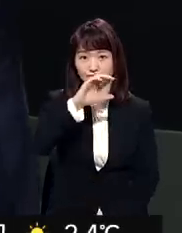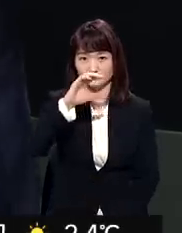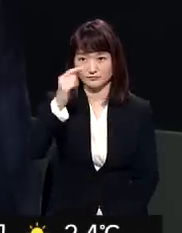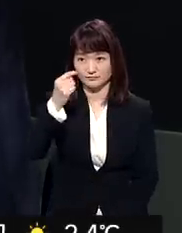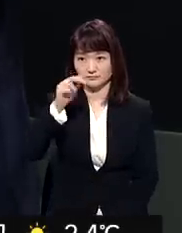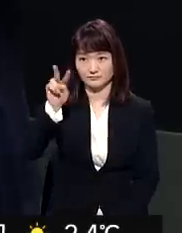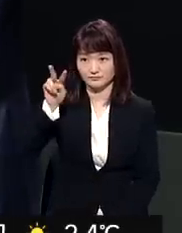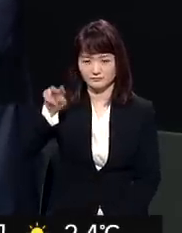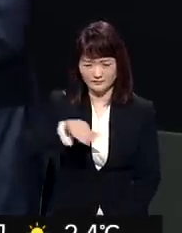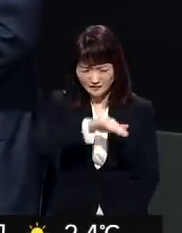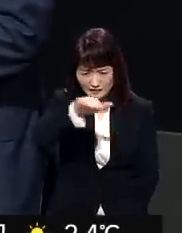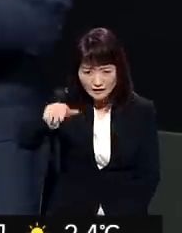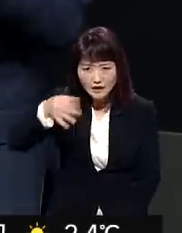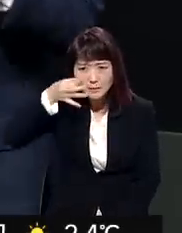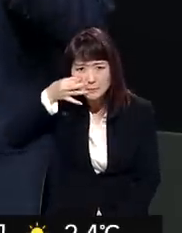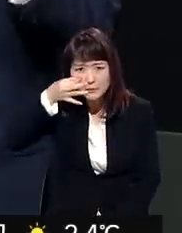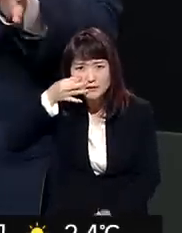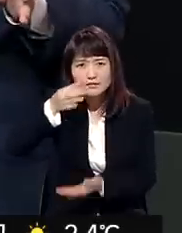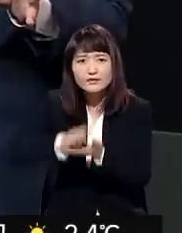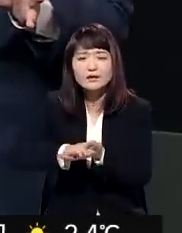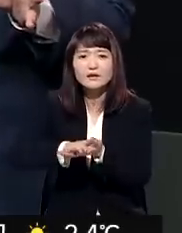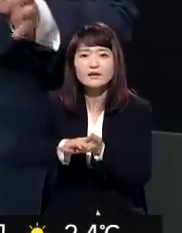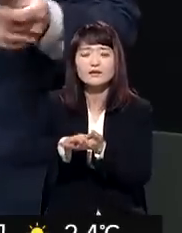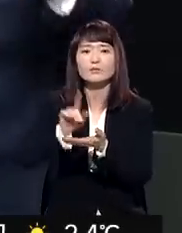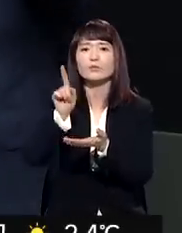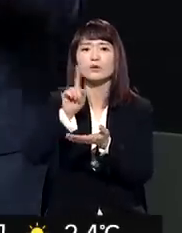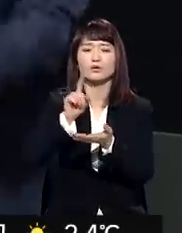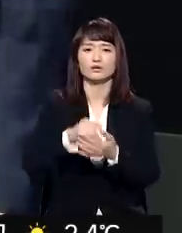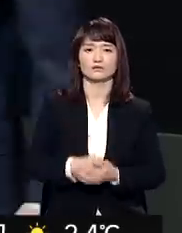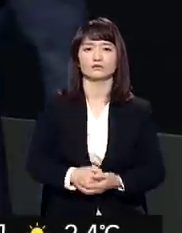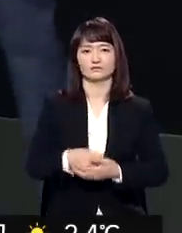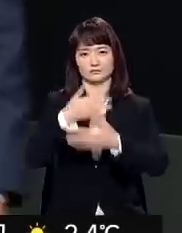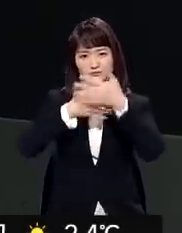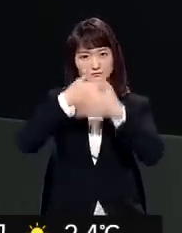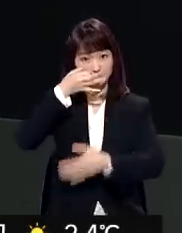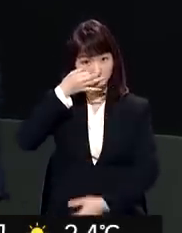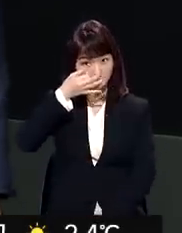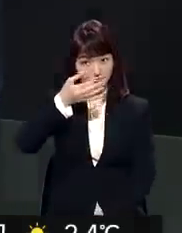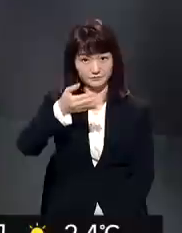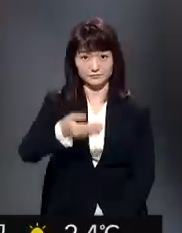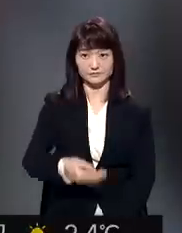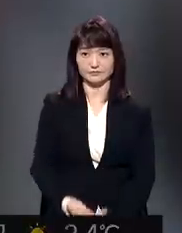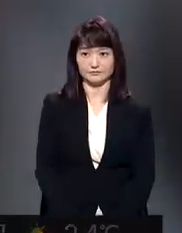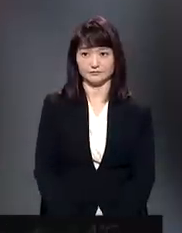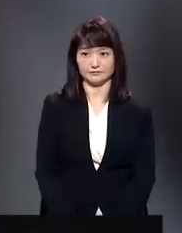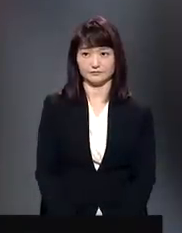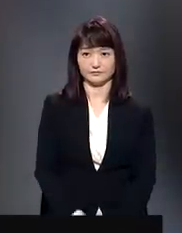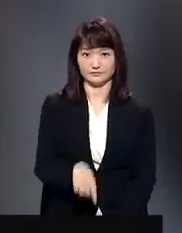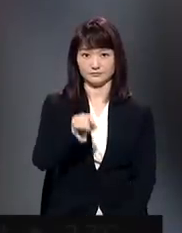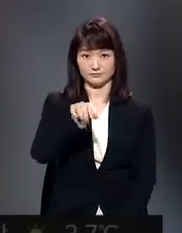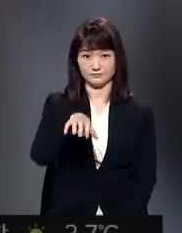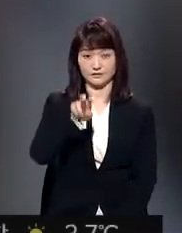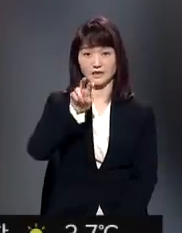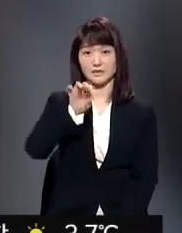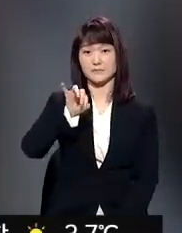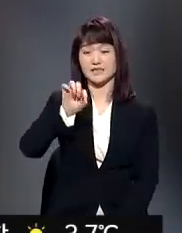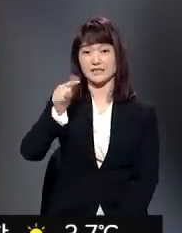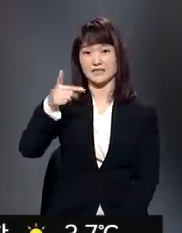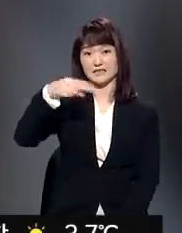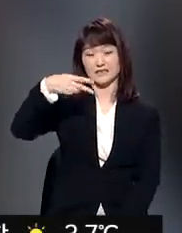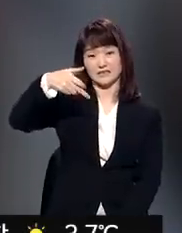cctv가 다 봤어요입니다 뭘 봤을까요 영상 보시죠 자 이곳은 밀키트